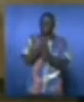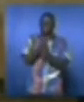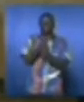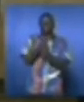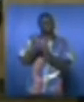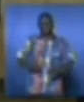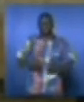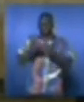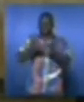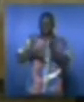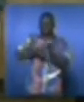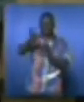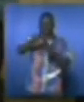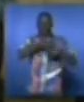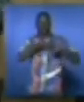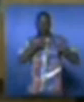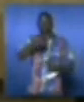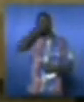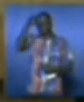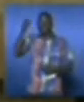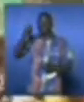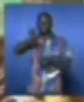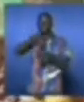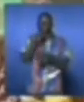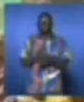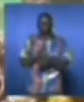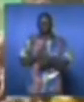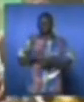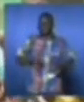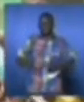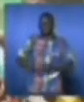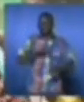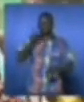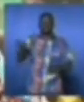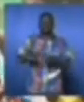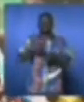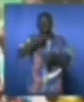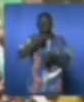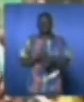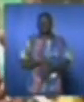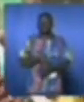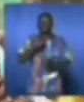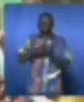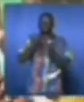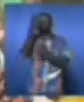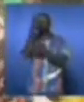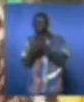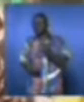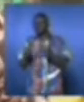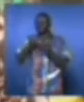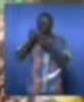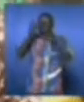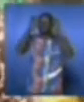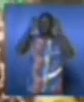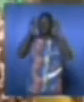cœur. Parce que c'est un directeur qui ne se fait pas comme directeur. Même au CP1, s'il y a un absent, un maître qui est absent,